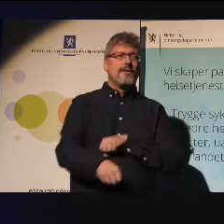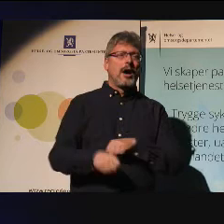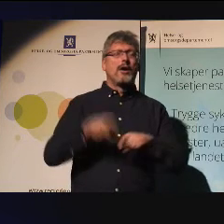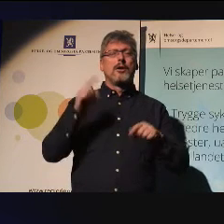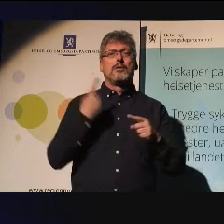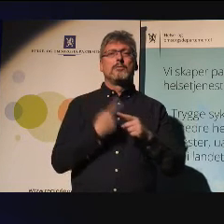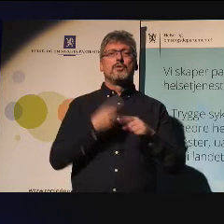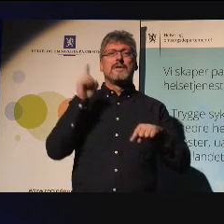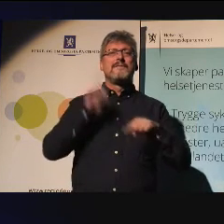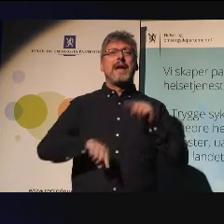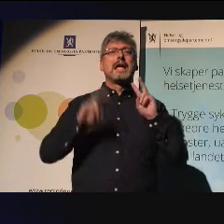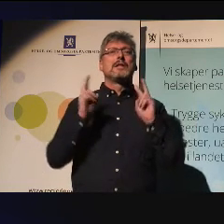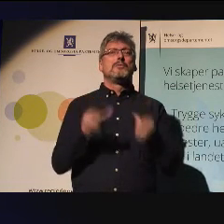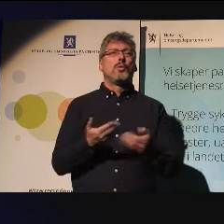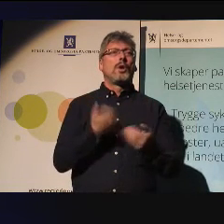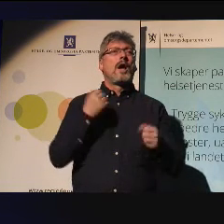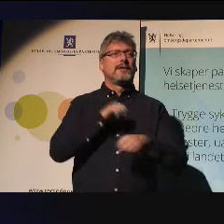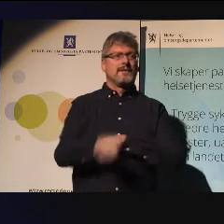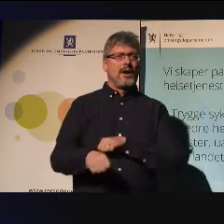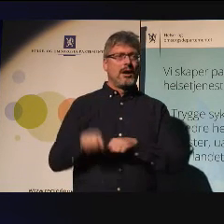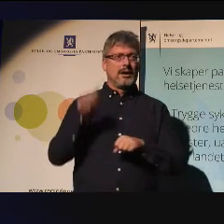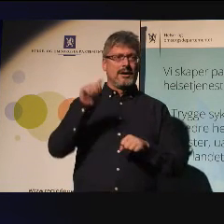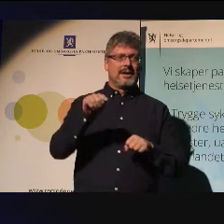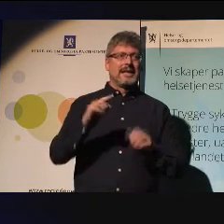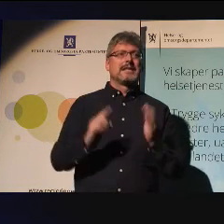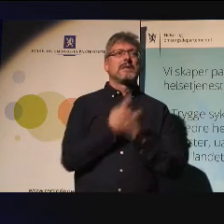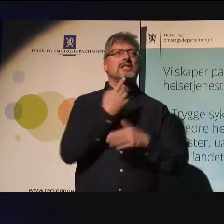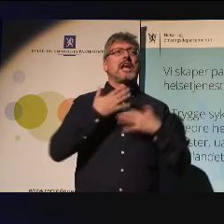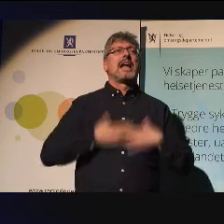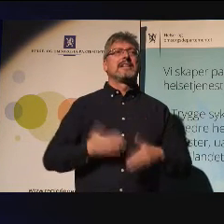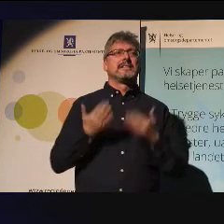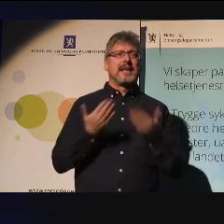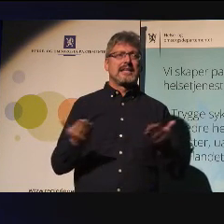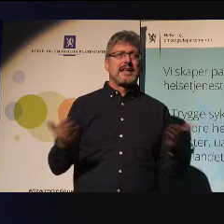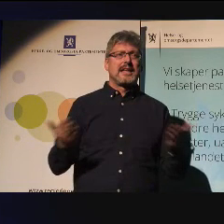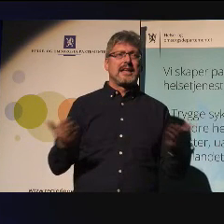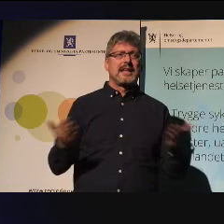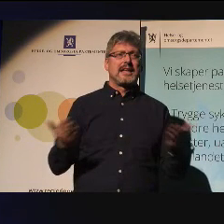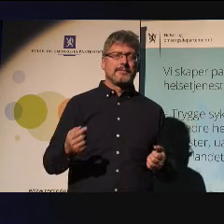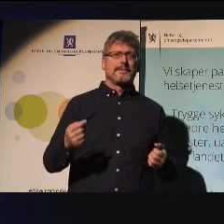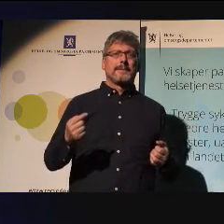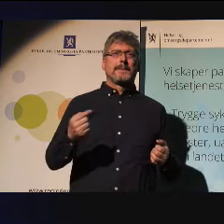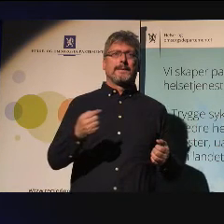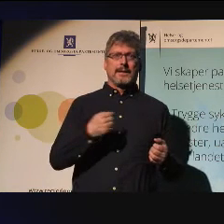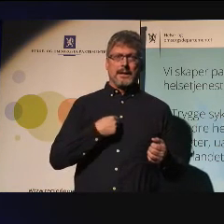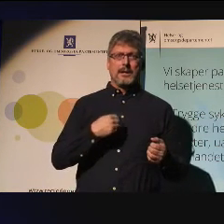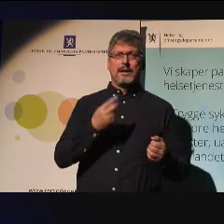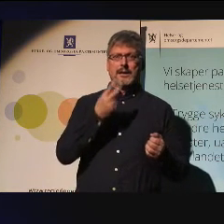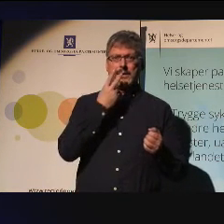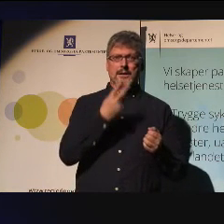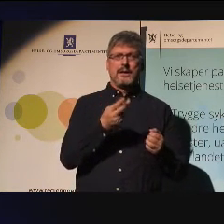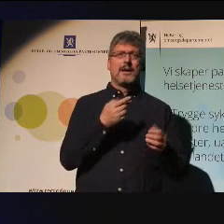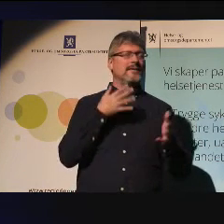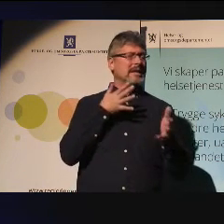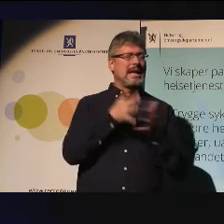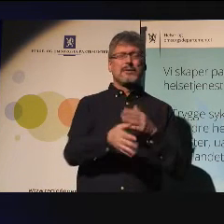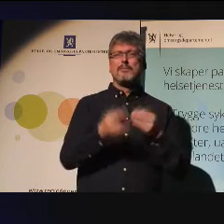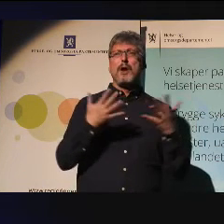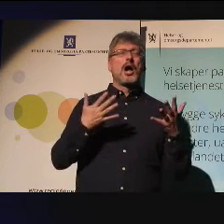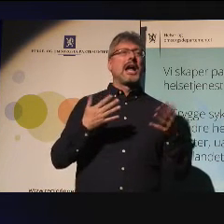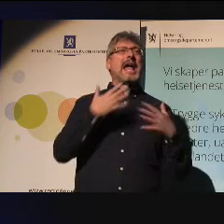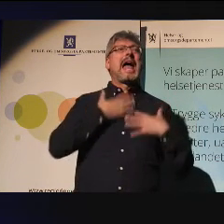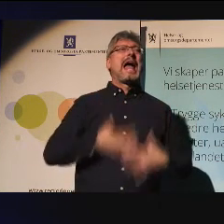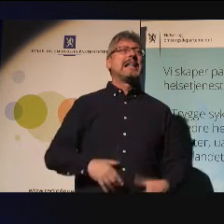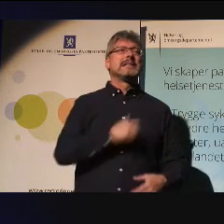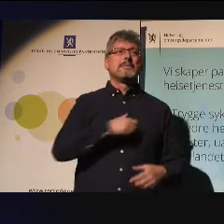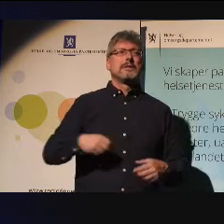tvang i helse- og omsorgstjenesten. Jeg den siste i en lang rekke helseministre som har forsøkt